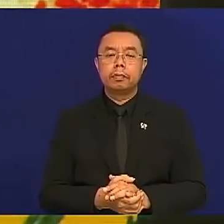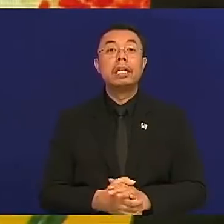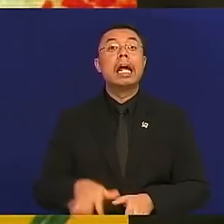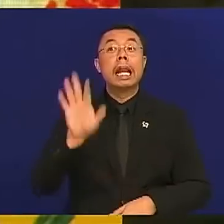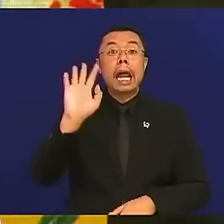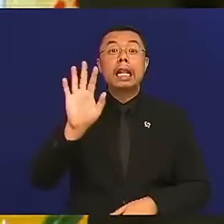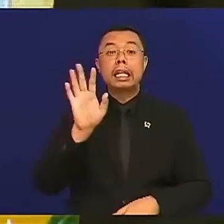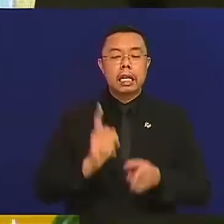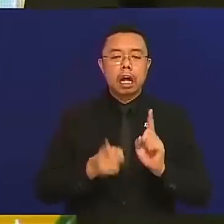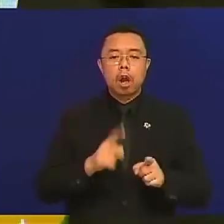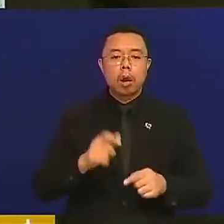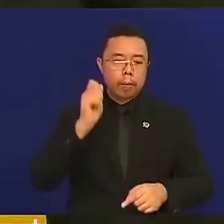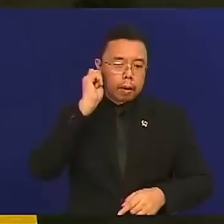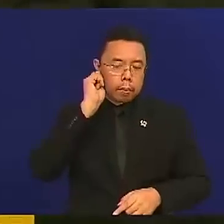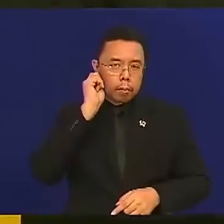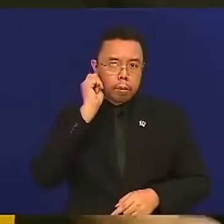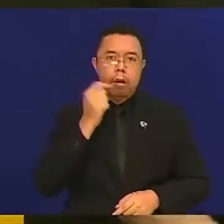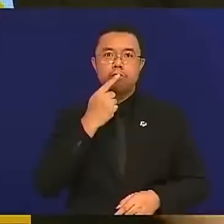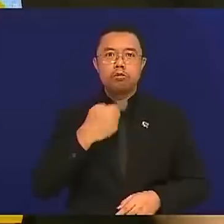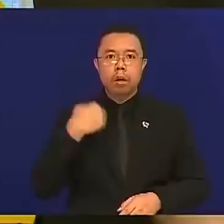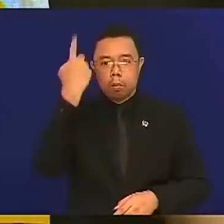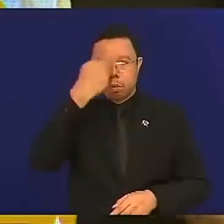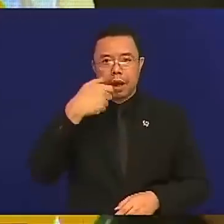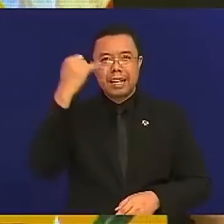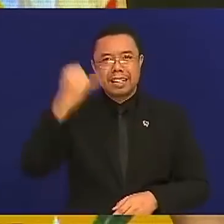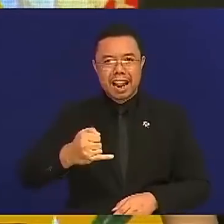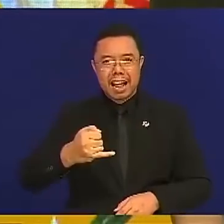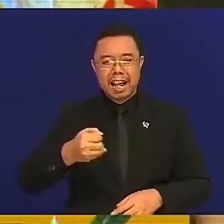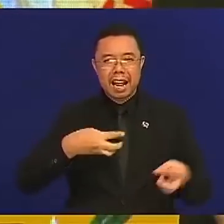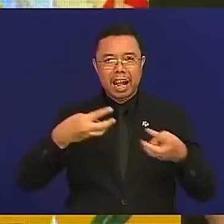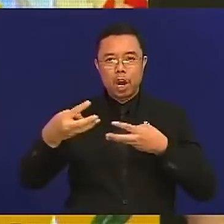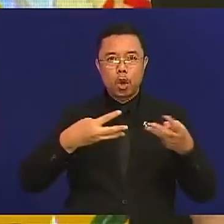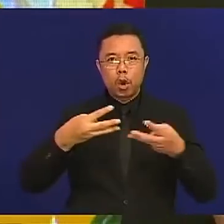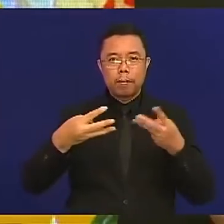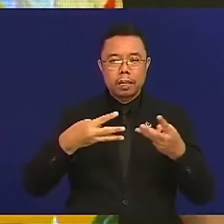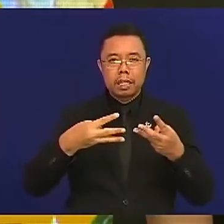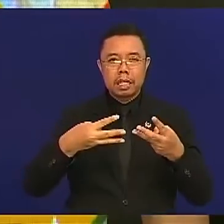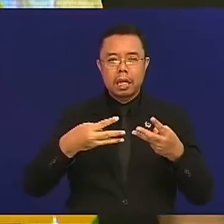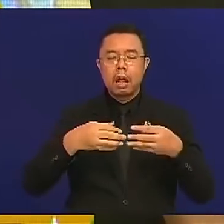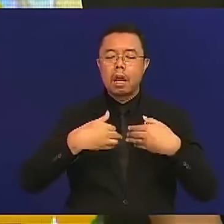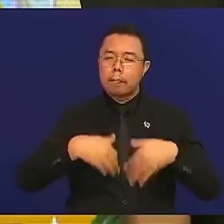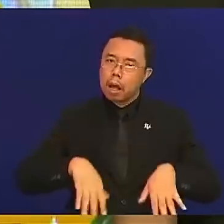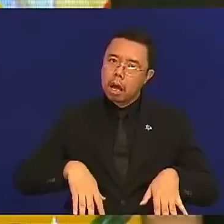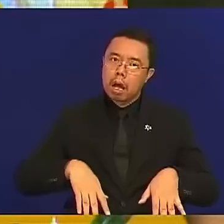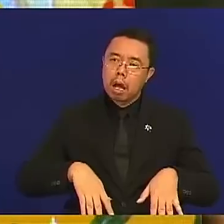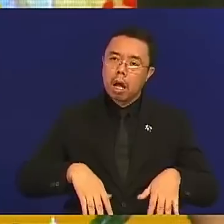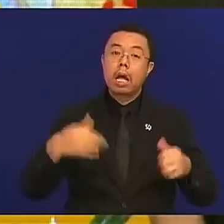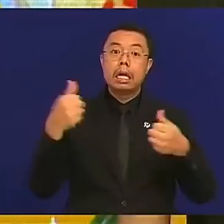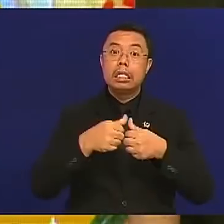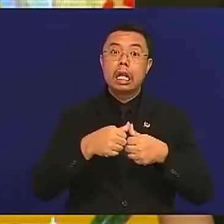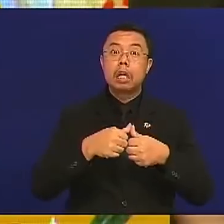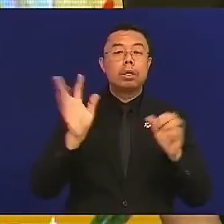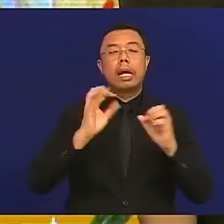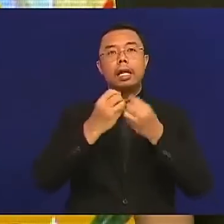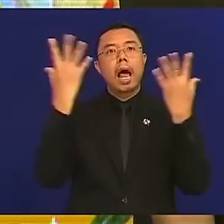Nanti kalau orang wanita yang wajahnya jelek, ekonominya lemah, statusnya